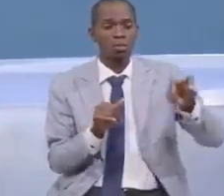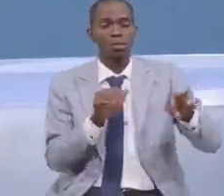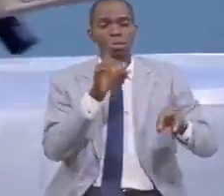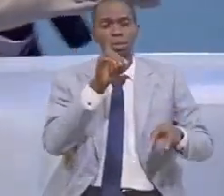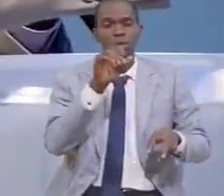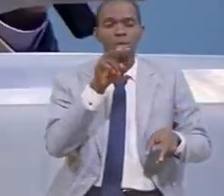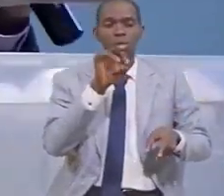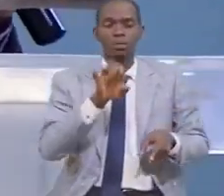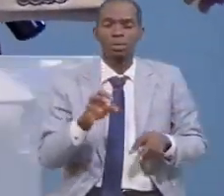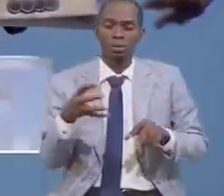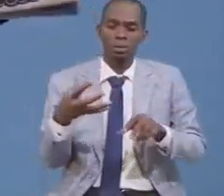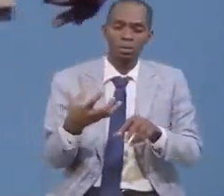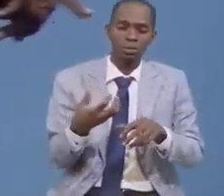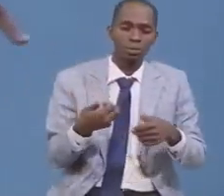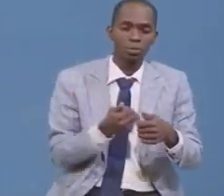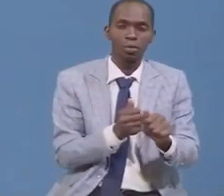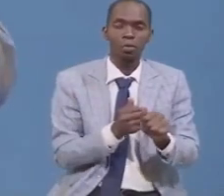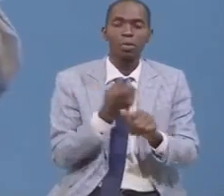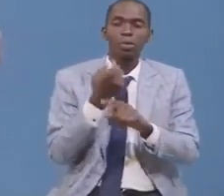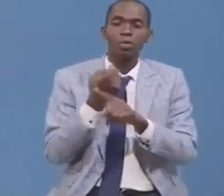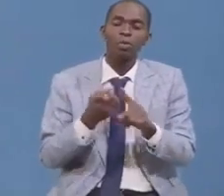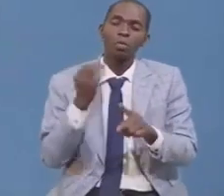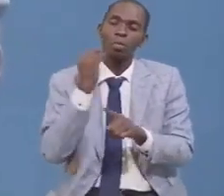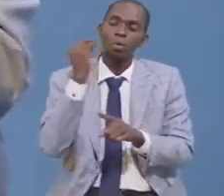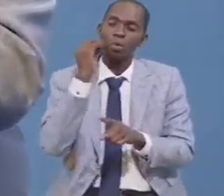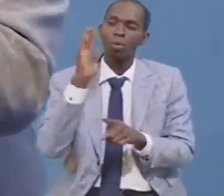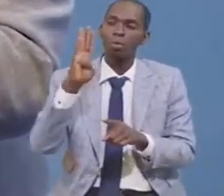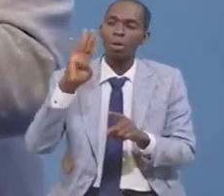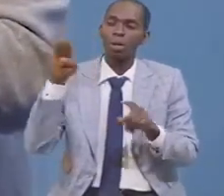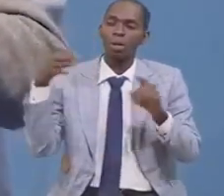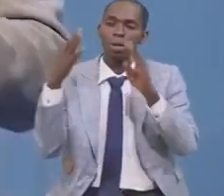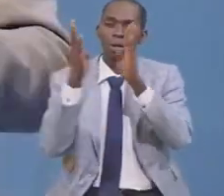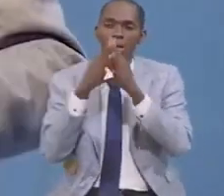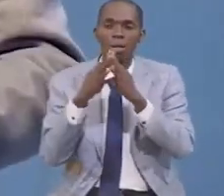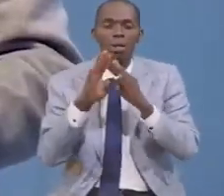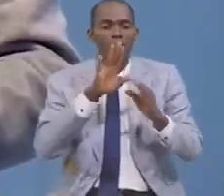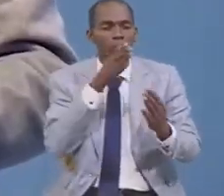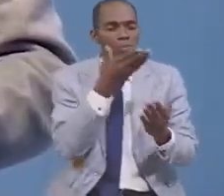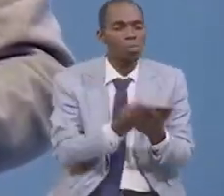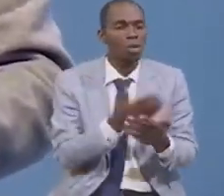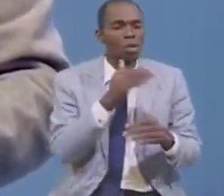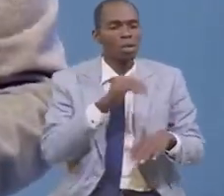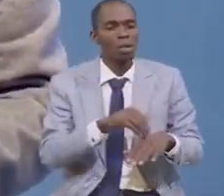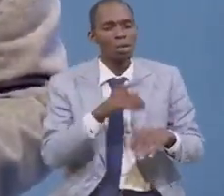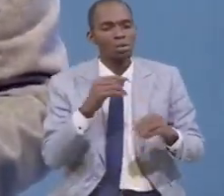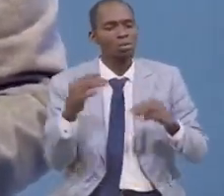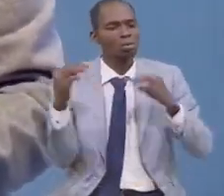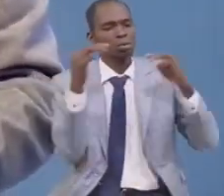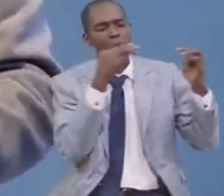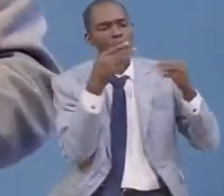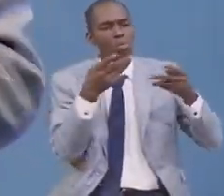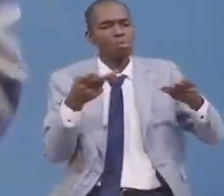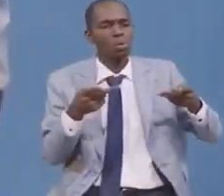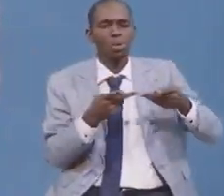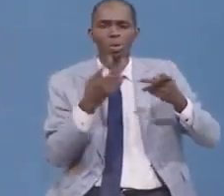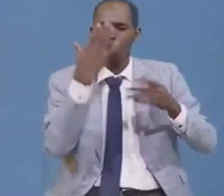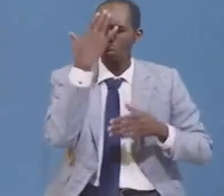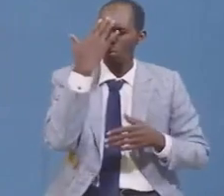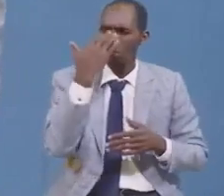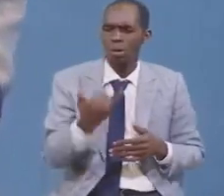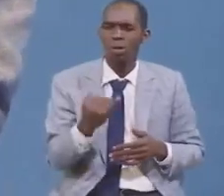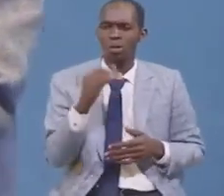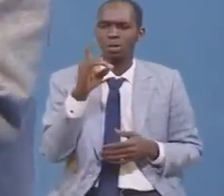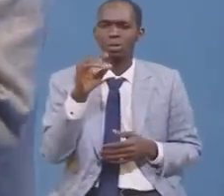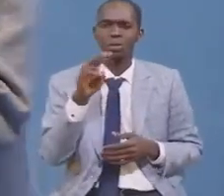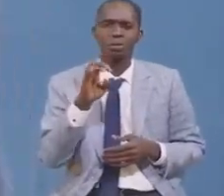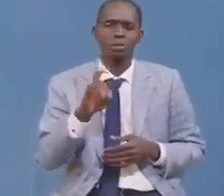took from Bethlehem and went to the battlefield. Why? బెత్లెహేము నుంచి యుద్ధ